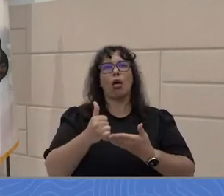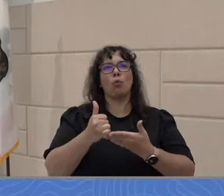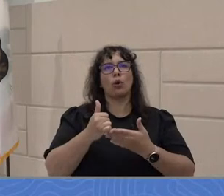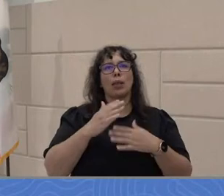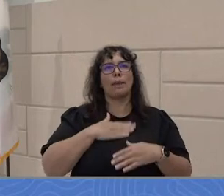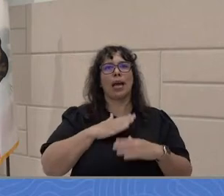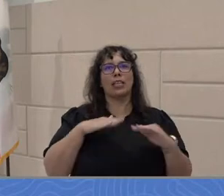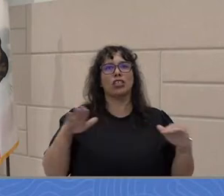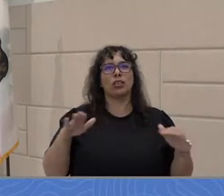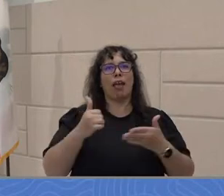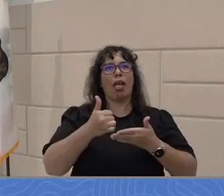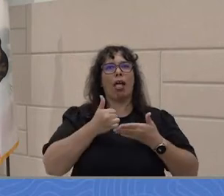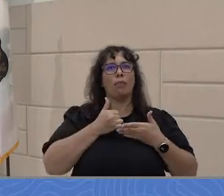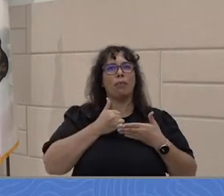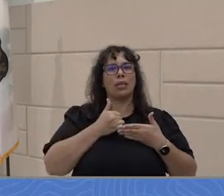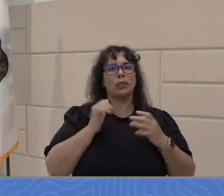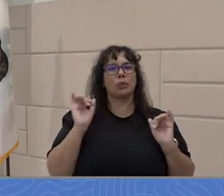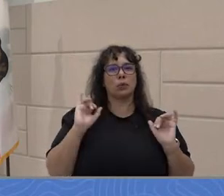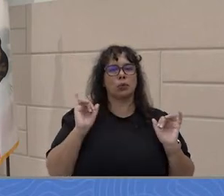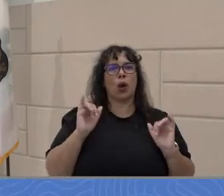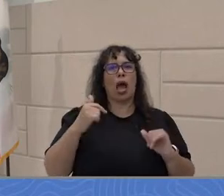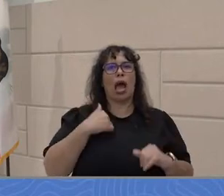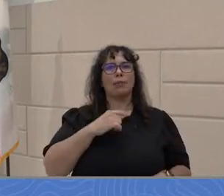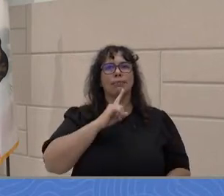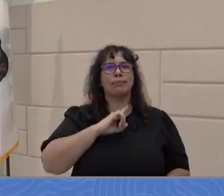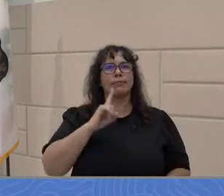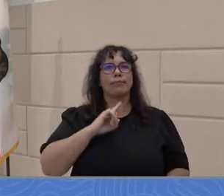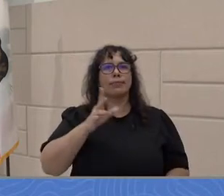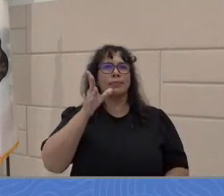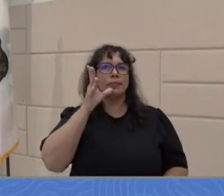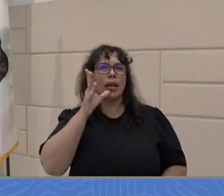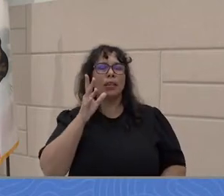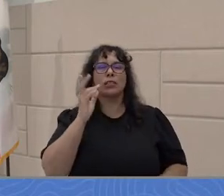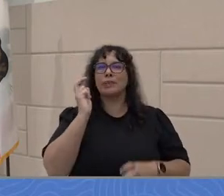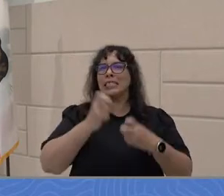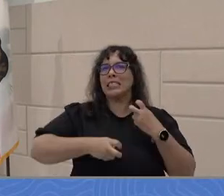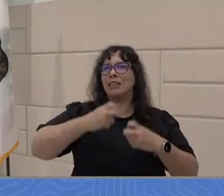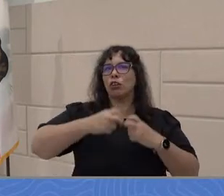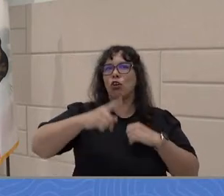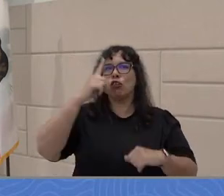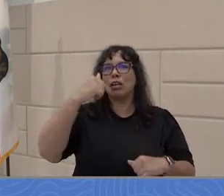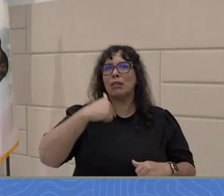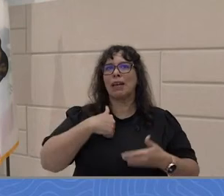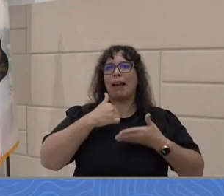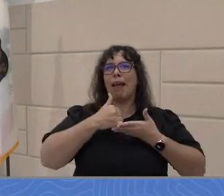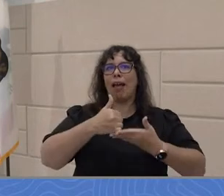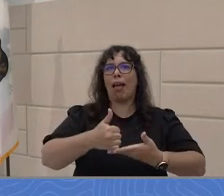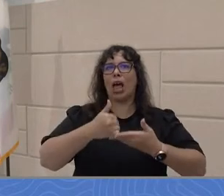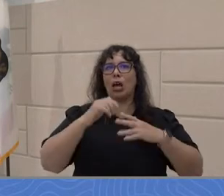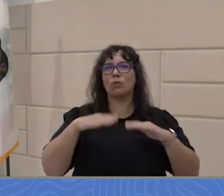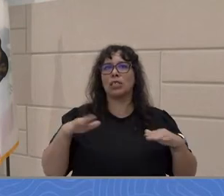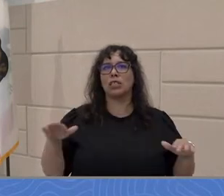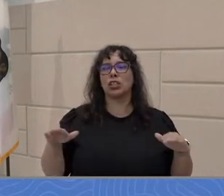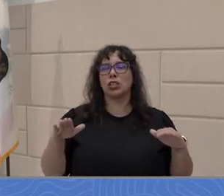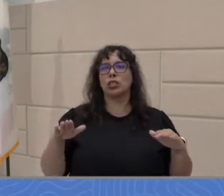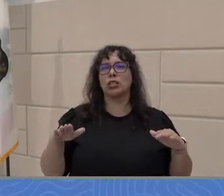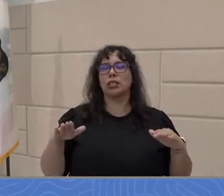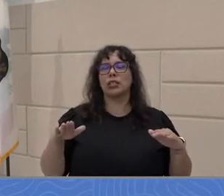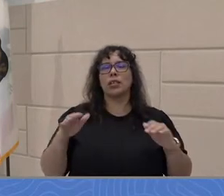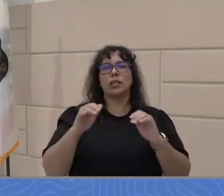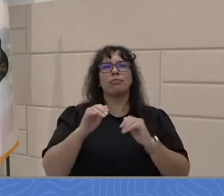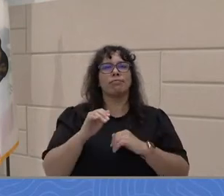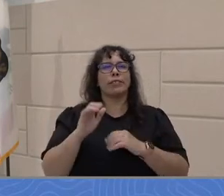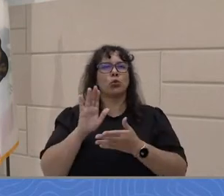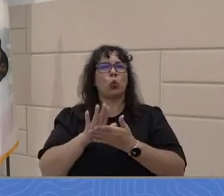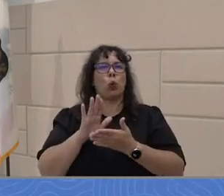ដុកទ័រសៃមុននិងអ្វីដែលគាត់ជួយទៅកាន់ក្រុមគ្រួសាររបស់គាត់ហើយនឹងគាត់ជាម្ដាយតែមួយគត់បានណាអត់មាន